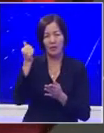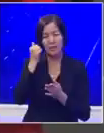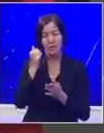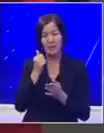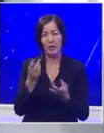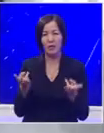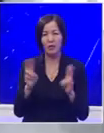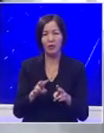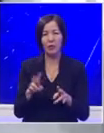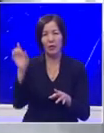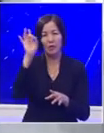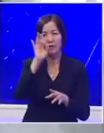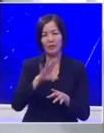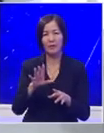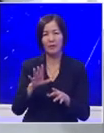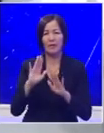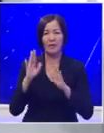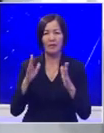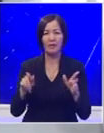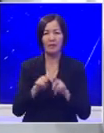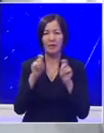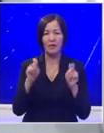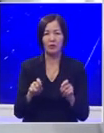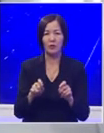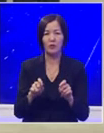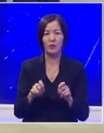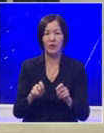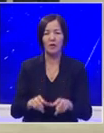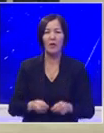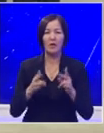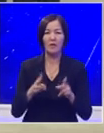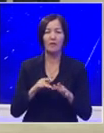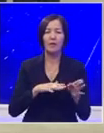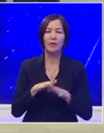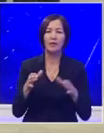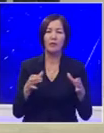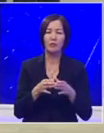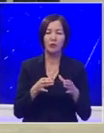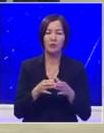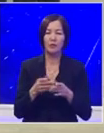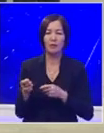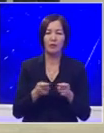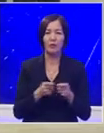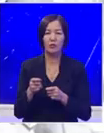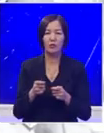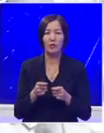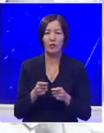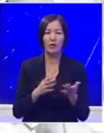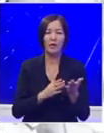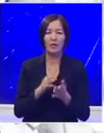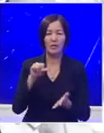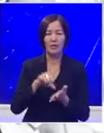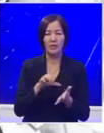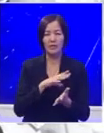мақсатында даңқ аллеясын құруға бастама көтерген. Оның ашылуына қылмыстық атқару жүйесі департаментінің басшылығы жеке құрам мен ардагерлер